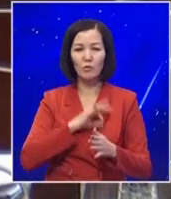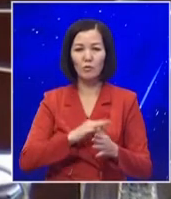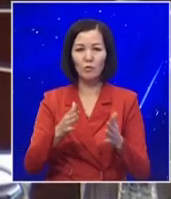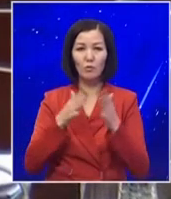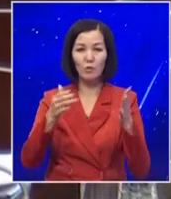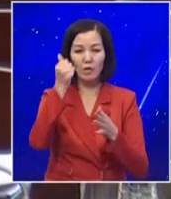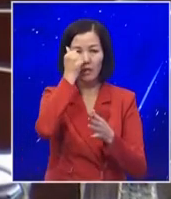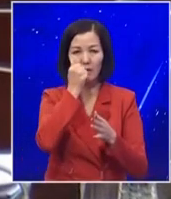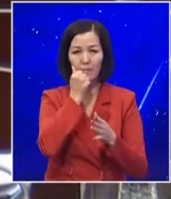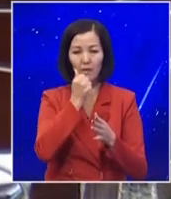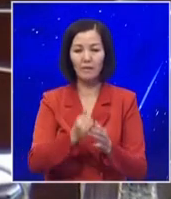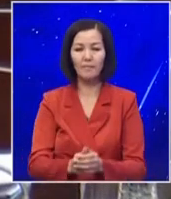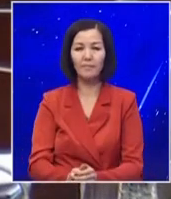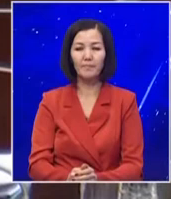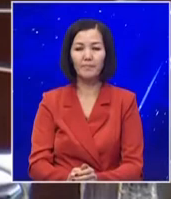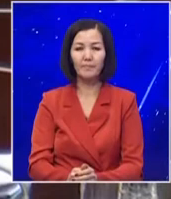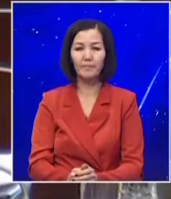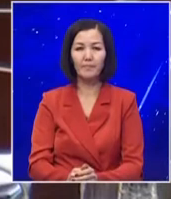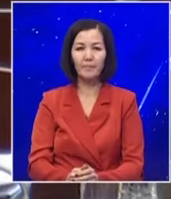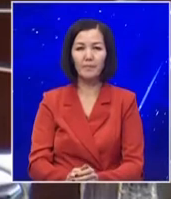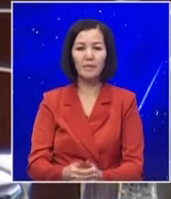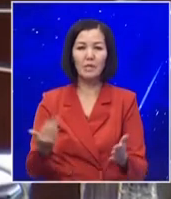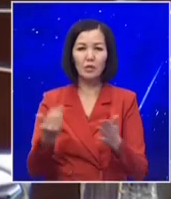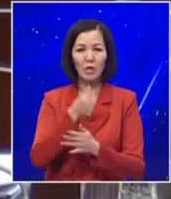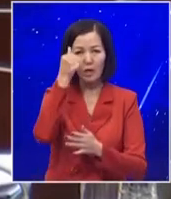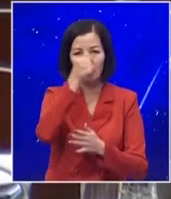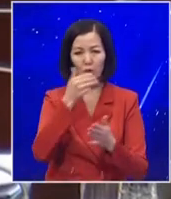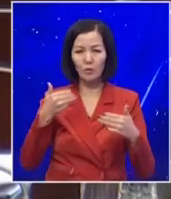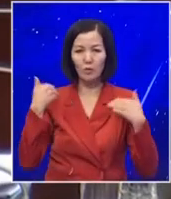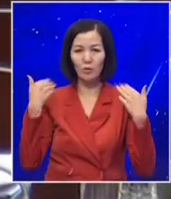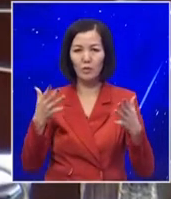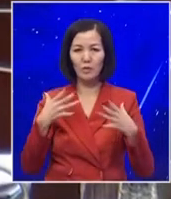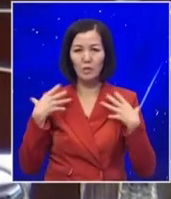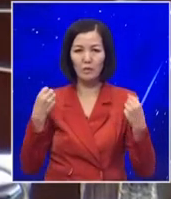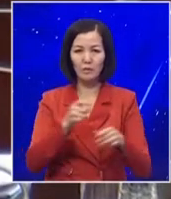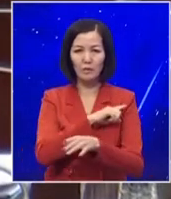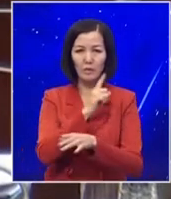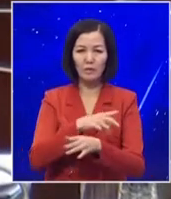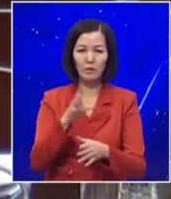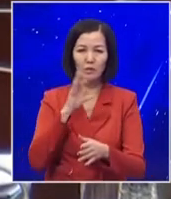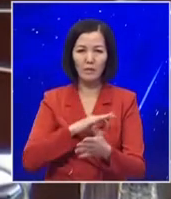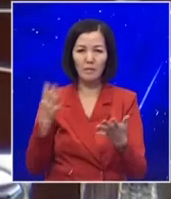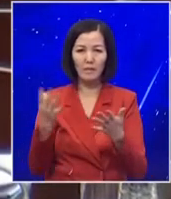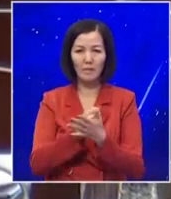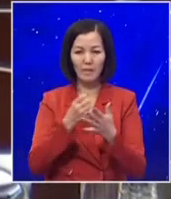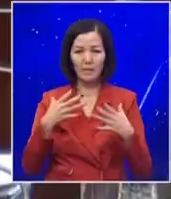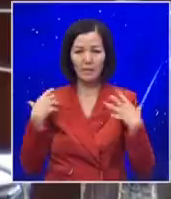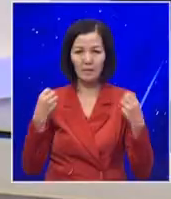үшін алғысымды білдіремін. Келе жатқан жаңа жыл құтты болсын, мықты денсаулық, табыс пен амандық тілеймін.